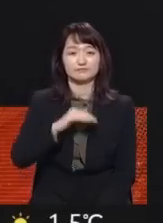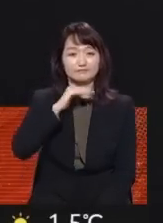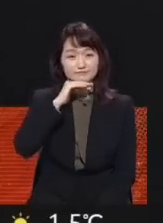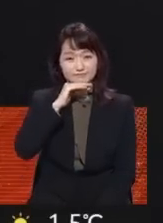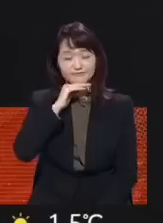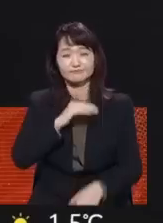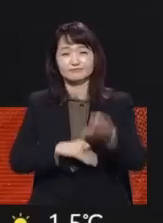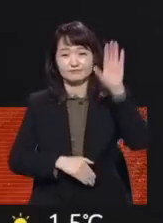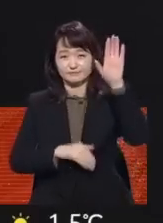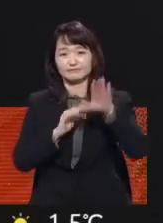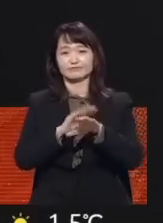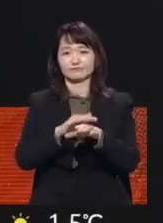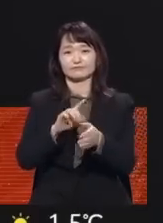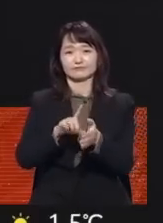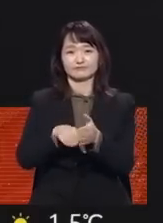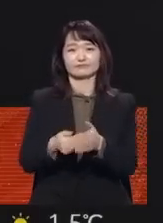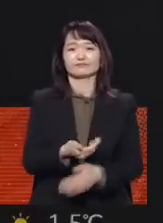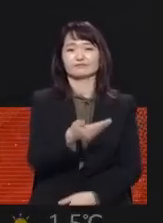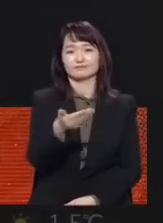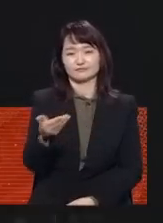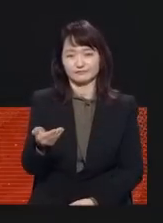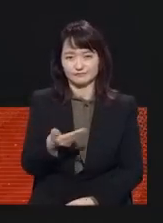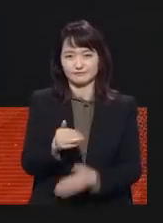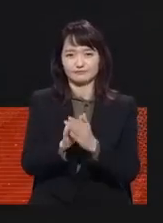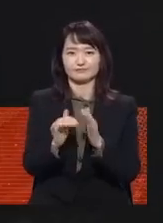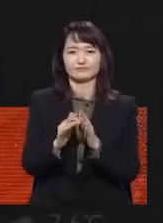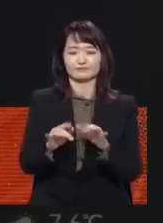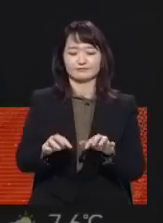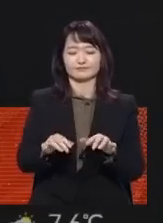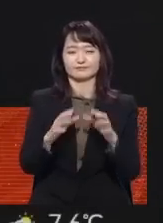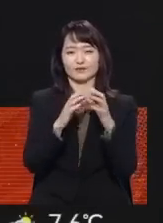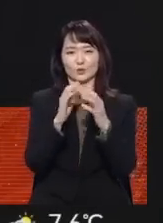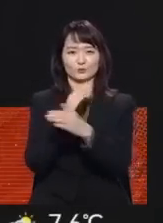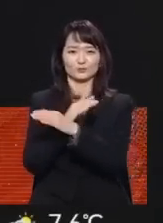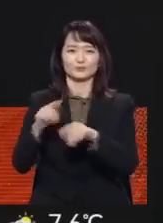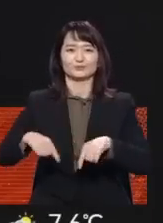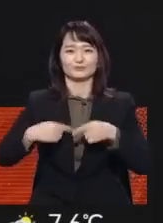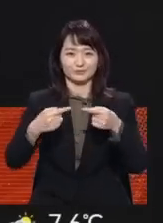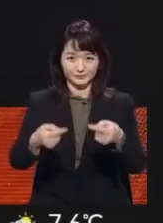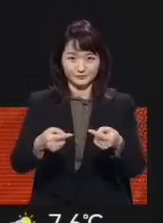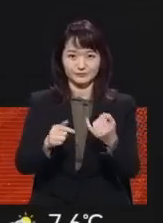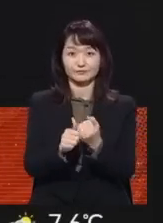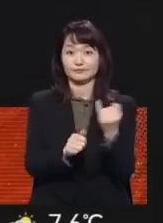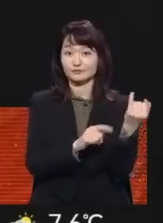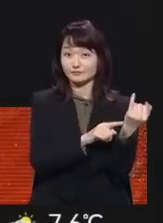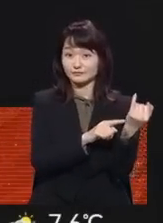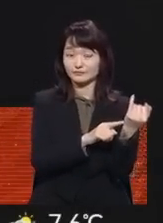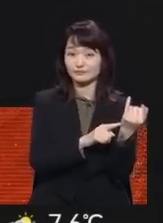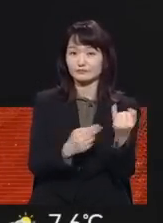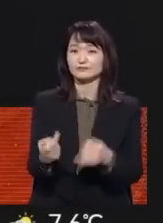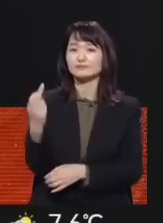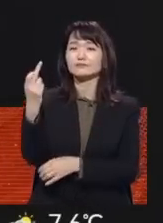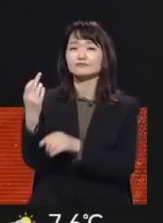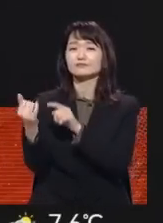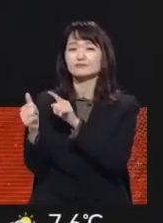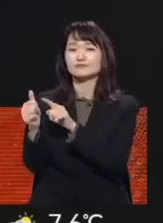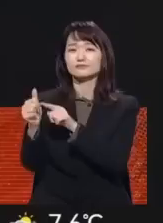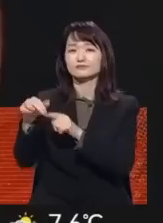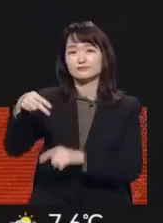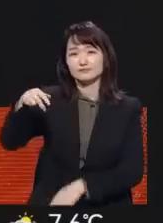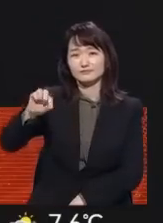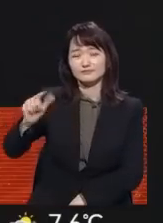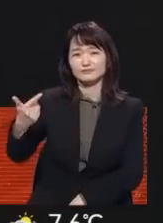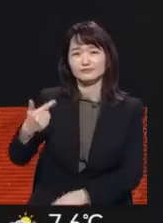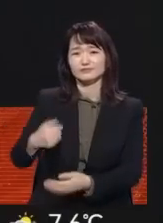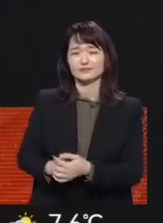기다리고 기다리셨던 부처님 우리 가족 여러분들도 채팅창에 함께 참여해 먼저 아닙니다 오빠 성문이 오빠 진짜